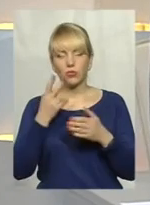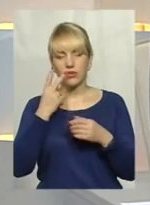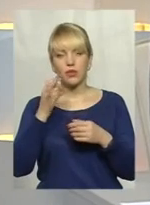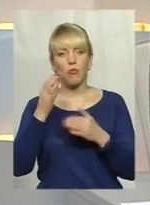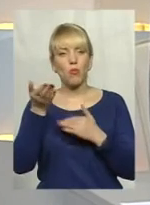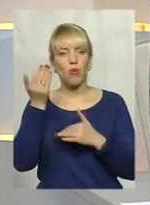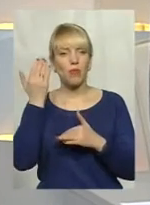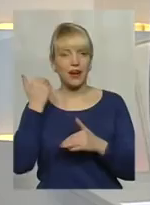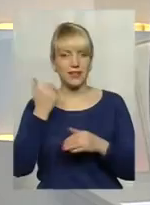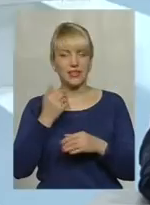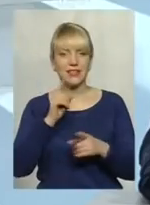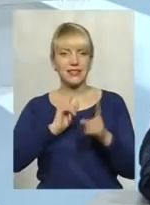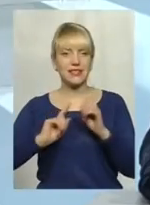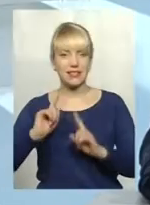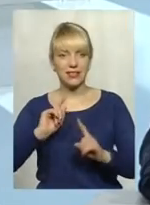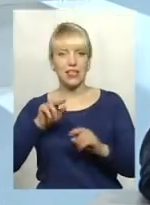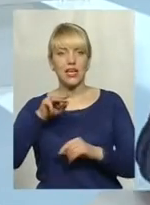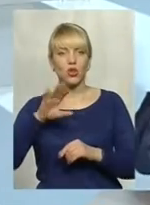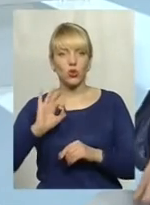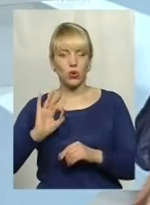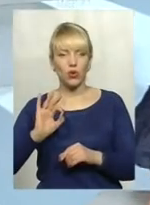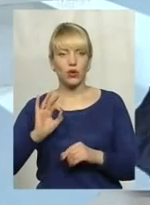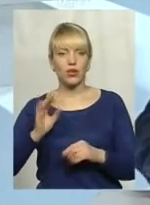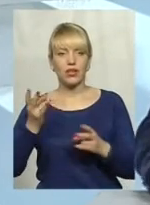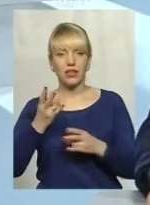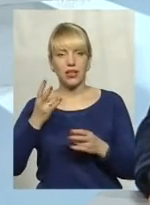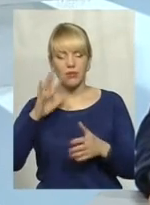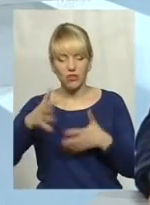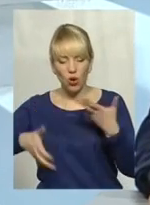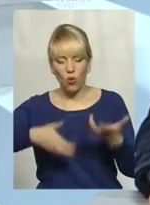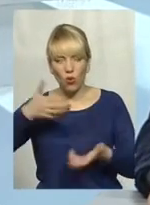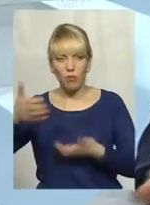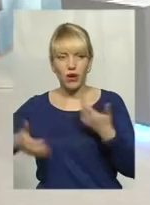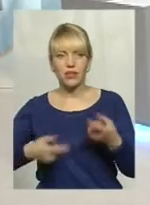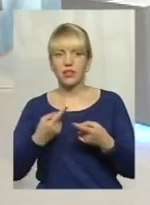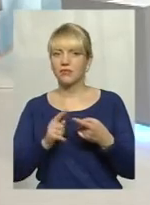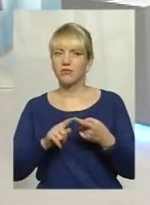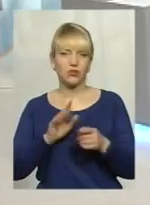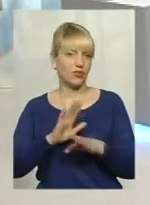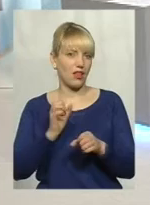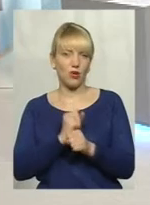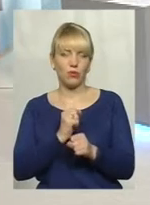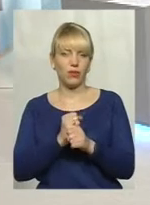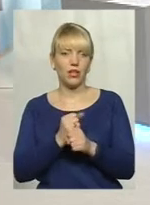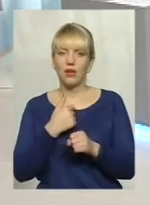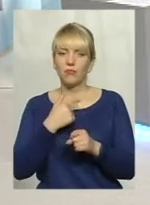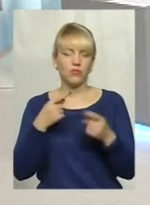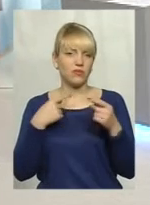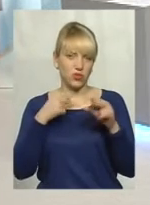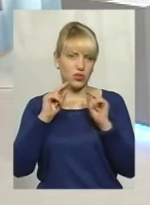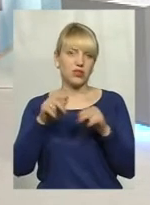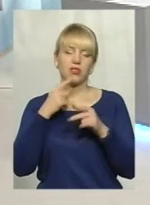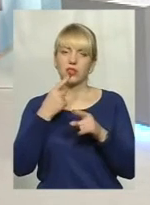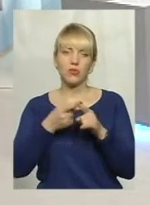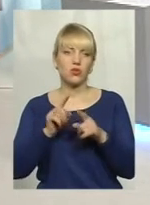Попередні сесії, то потрібно вже глибоко копати. Насправді ну, ми цього не робили. Скажу відверто, яке ми не робили. І, до